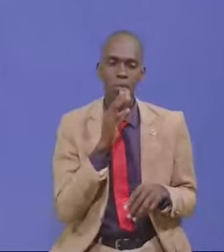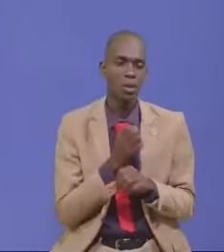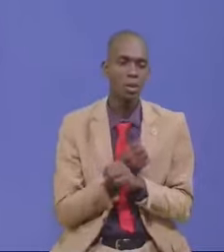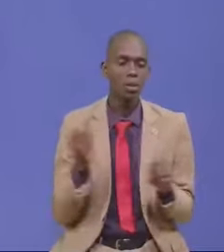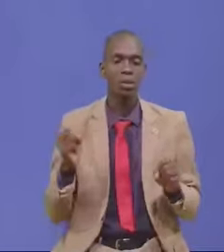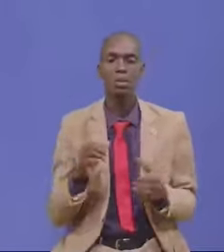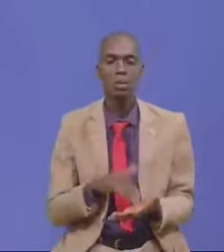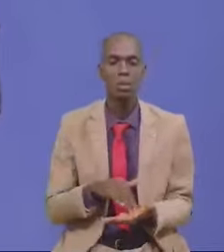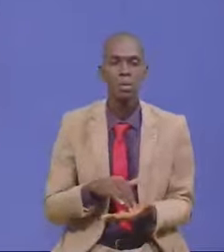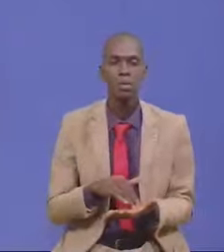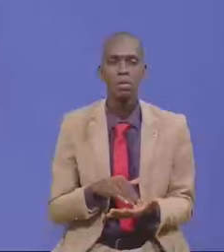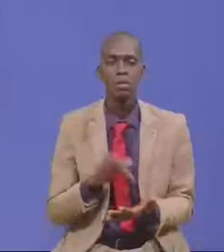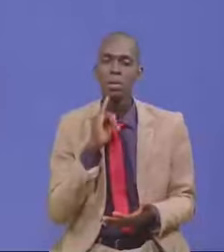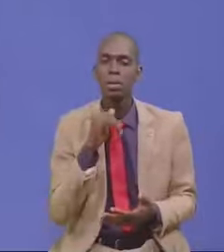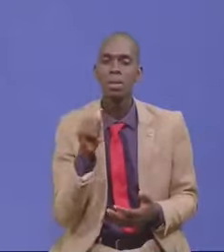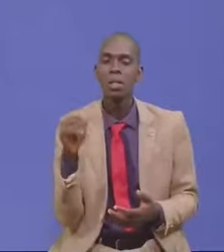La vérité est que